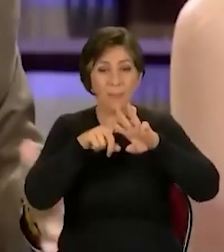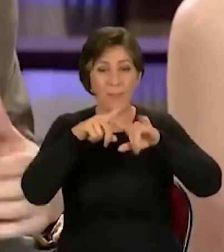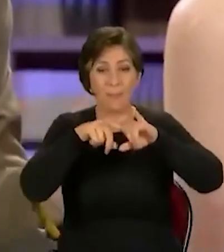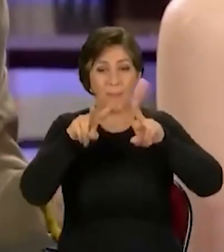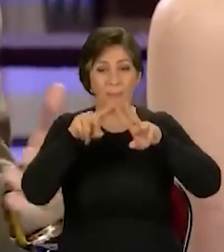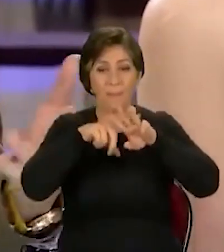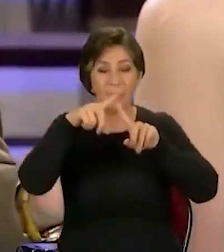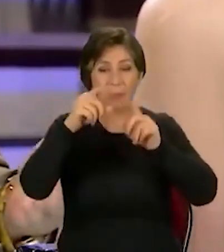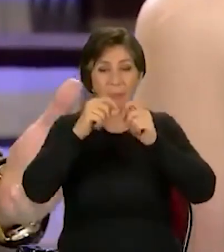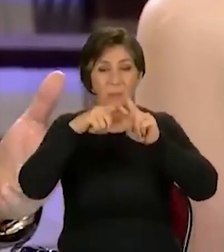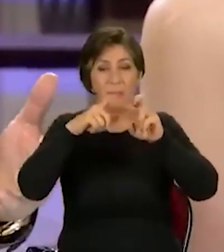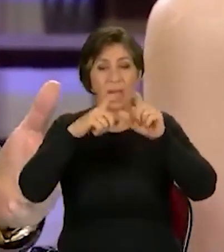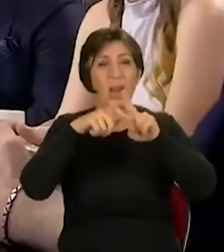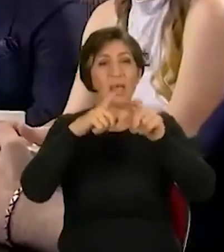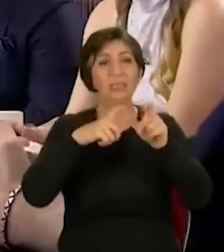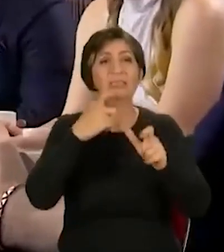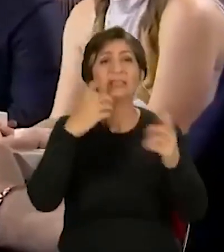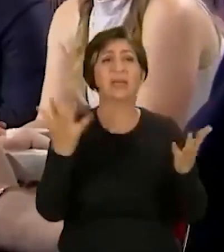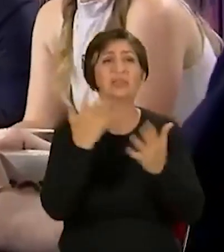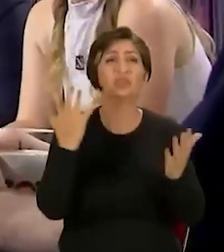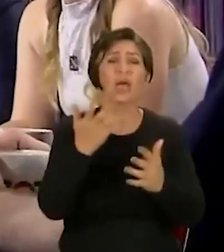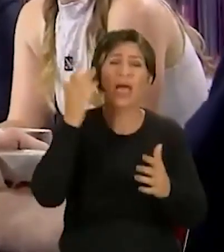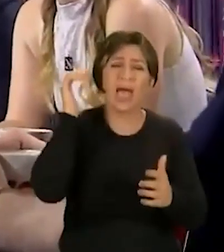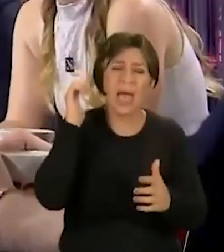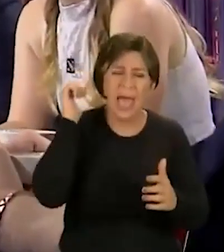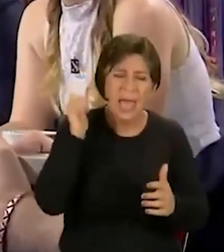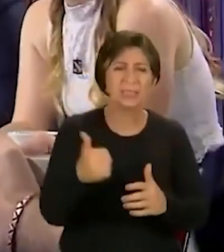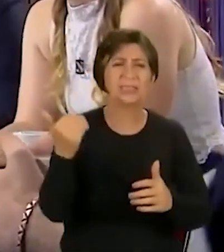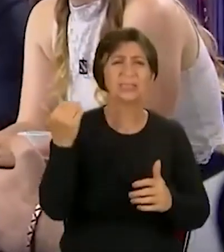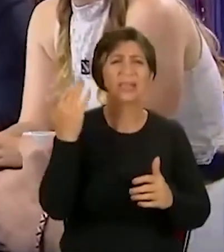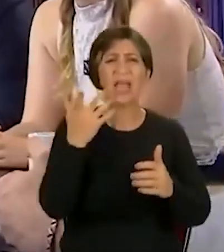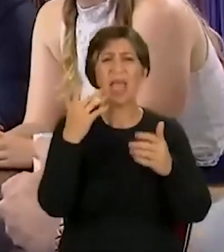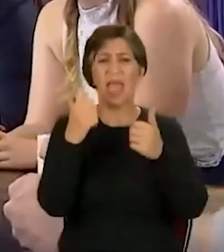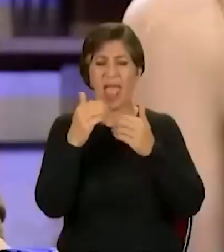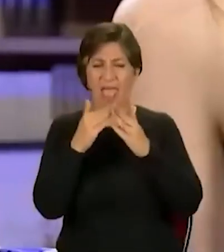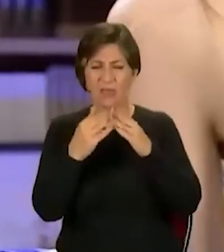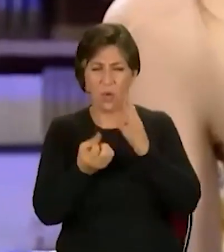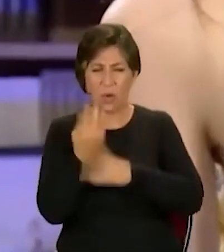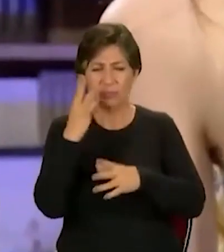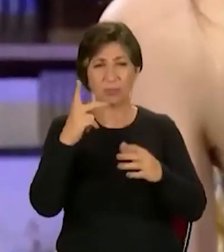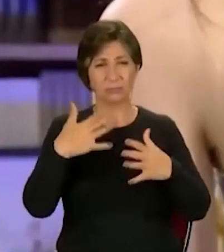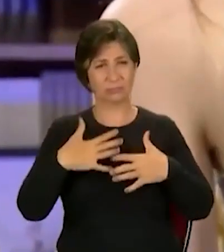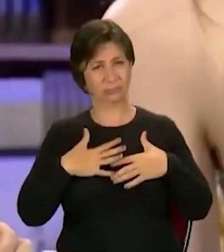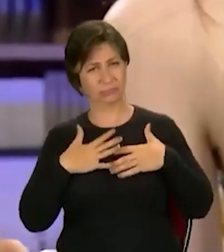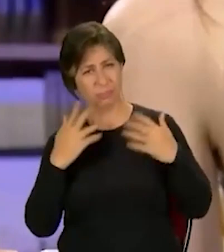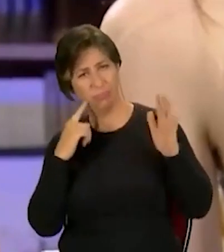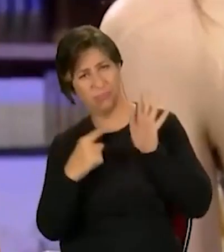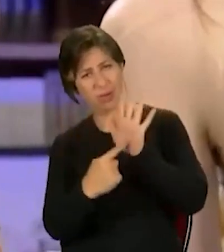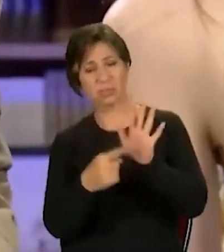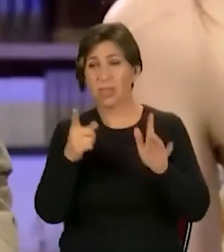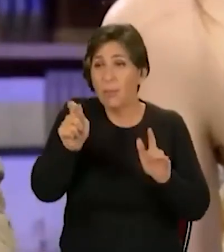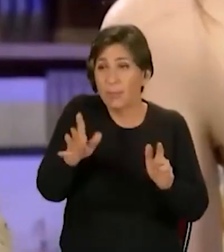abi bana yıllarca, son zamanlarda göremiyorum kendimi, yıllarca her çıkan şeyde kendisi evde üretmiş gibi gururla gösteriyordu. Ya